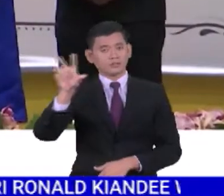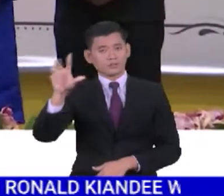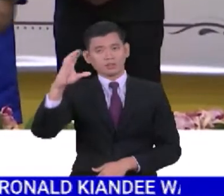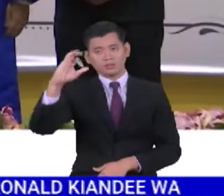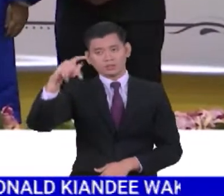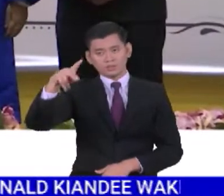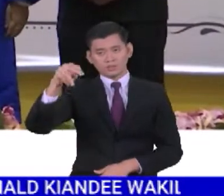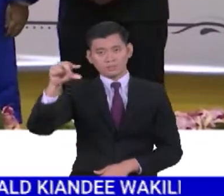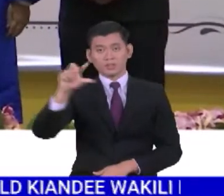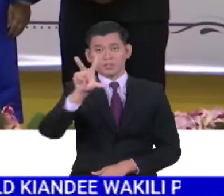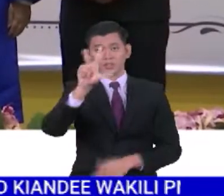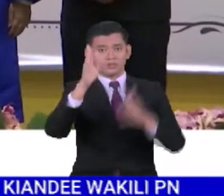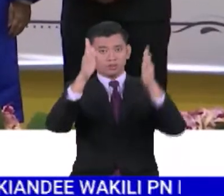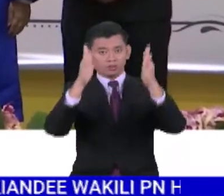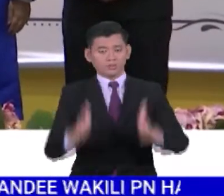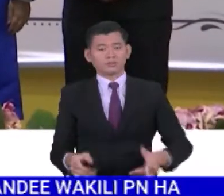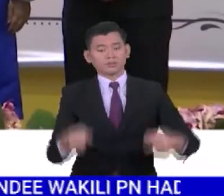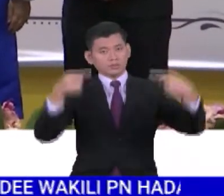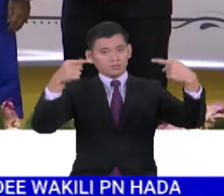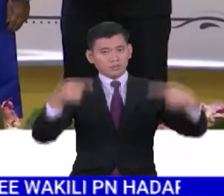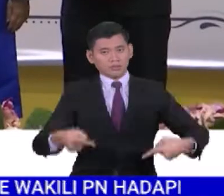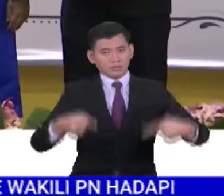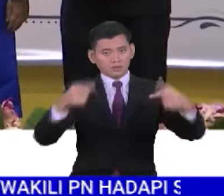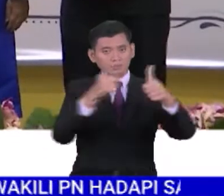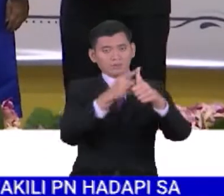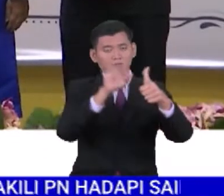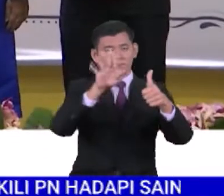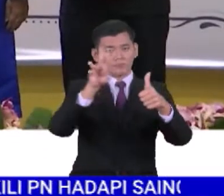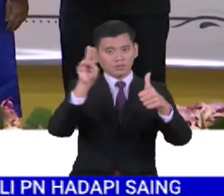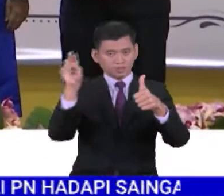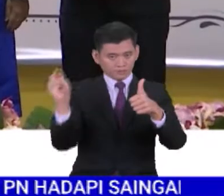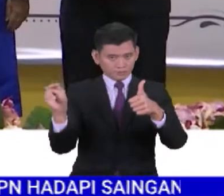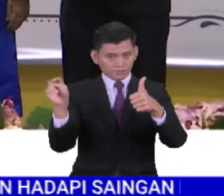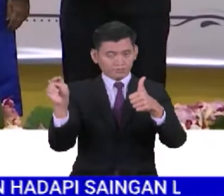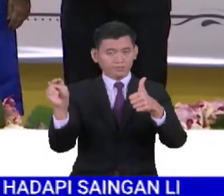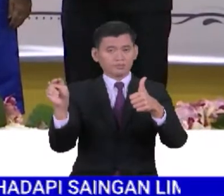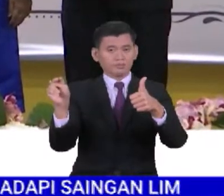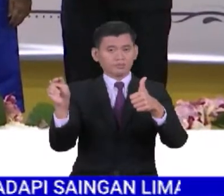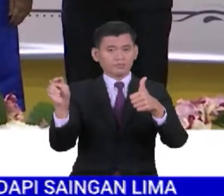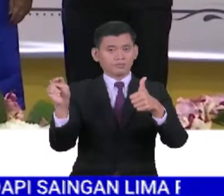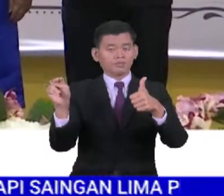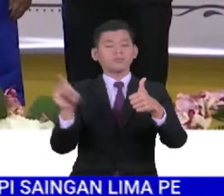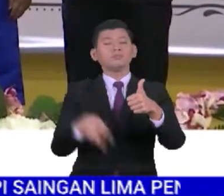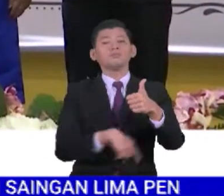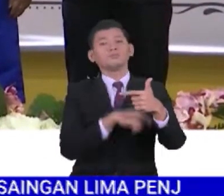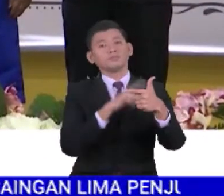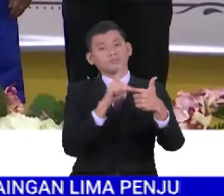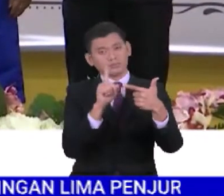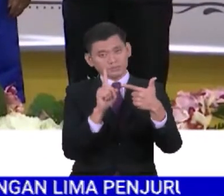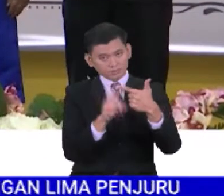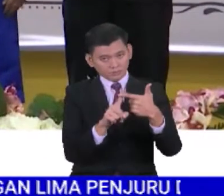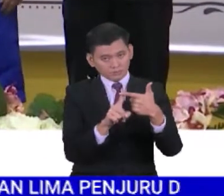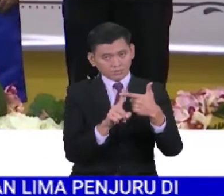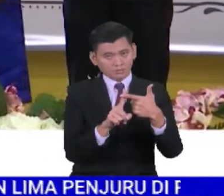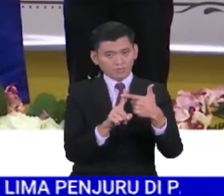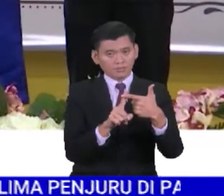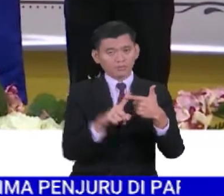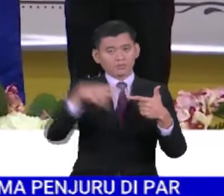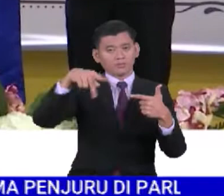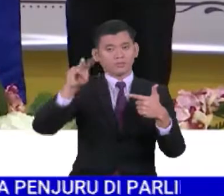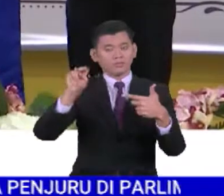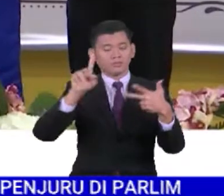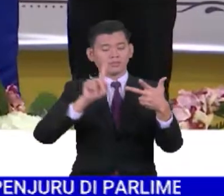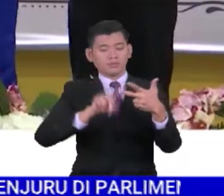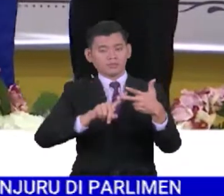Cuping, persaingan tiga penjuru melibatkan penyandangnya daripada BN, Asmaizah Ahmad, bakal ditandingi dua lagi calon iaitu Saad Seman,